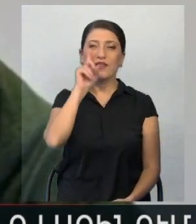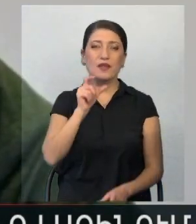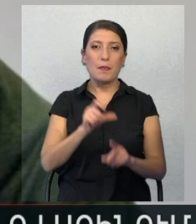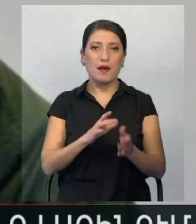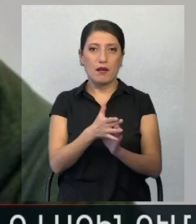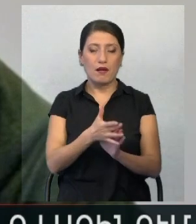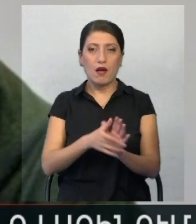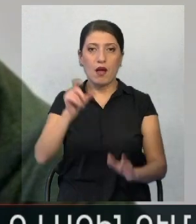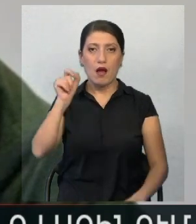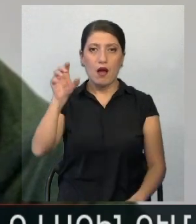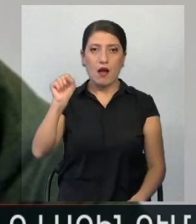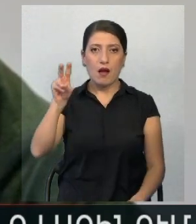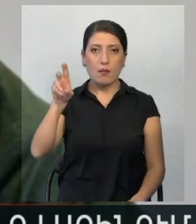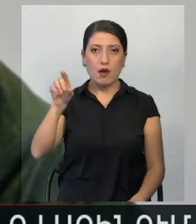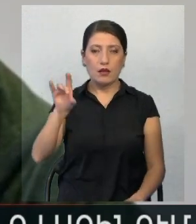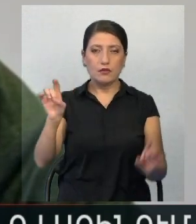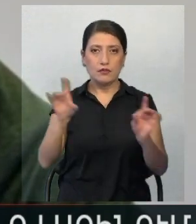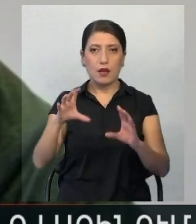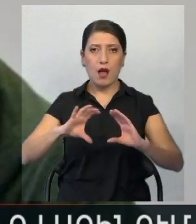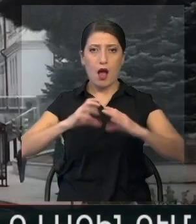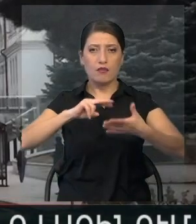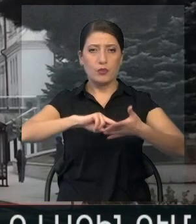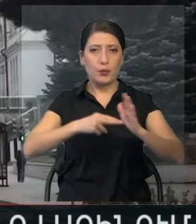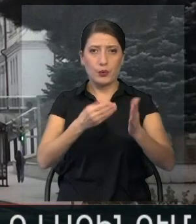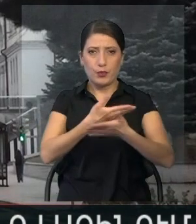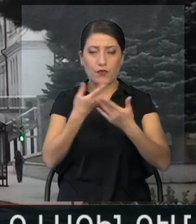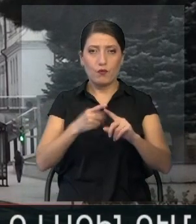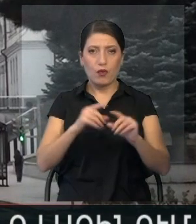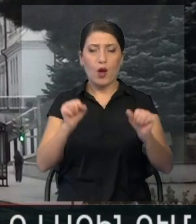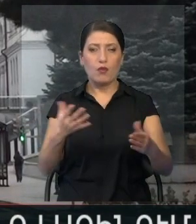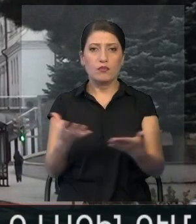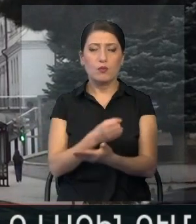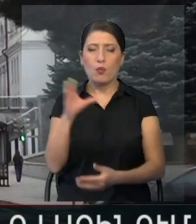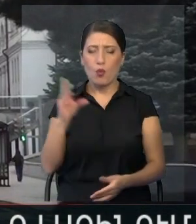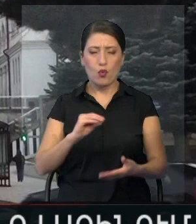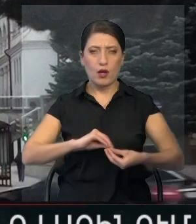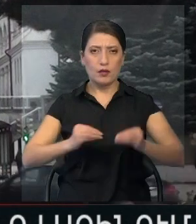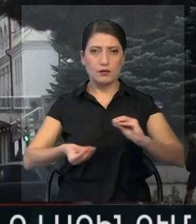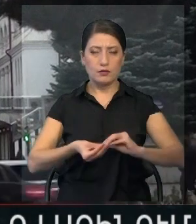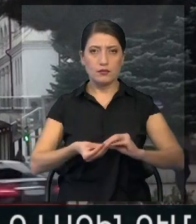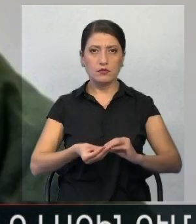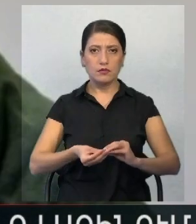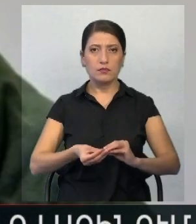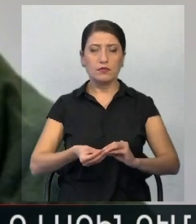Համբարյանը հիշեցնում է, աշխարհը չի մշակել մի ձևաչափ, որը լուծում տա բոլոր խնդիրներին։